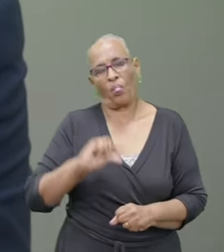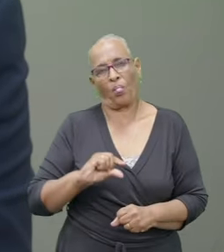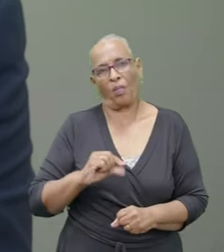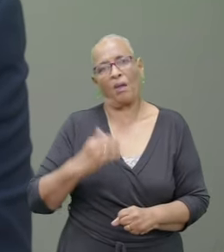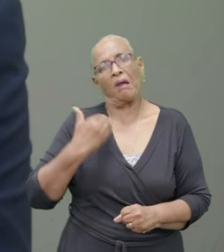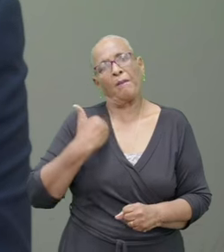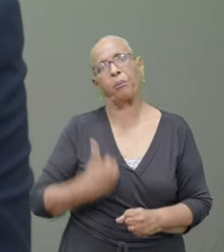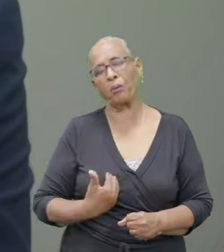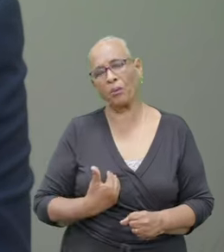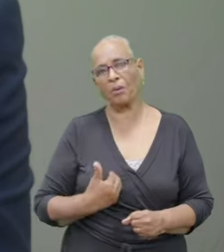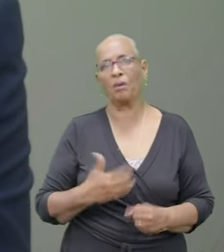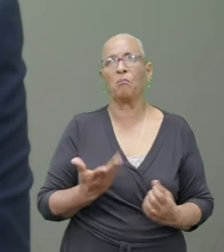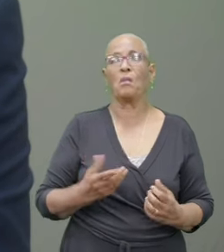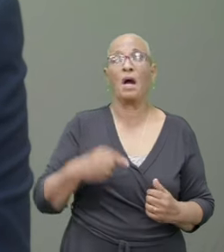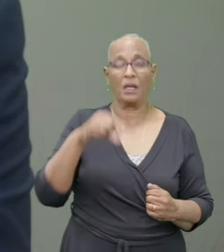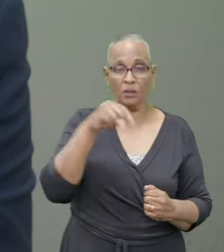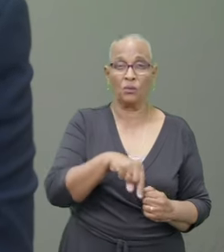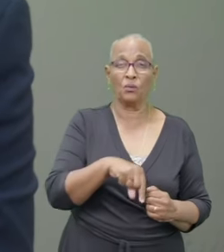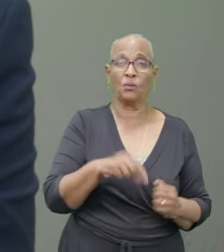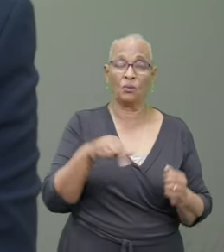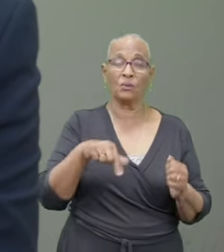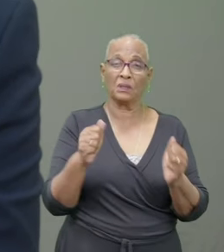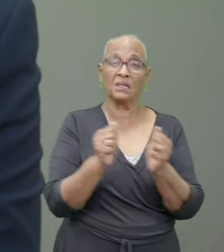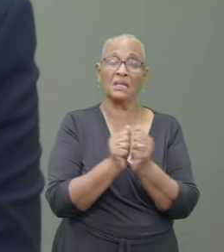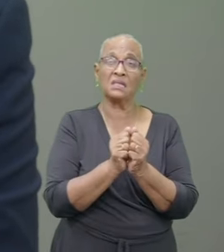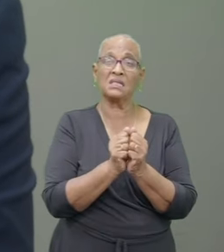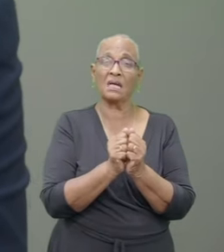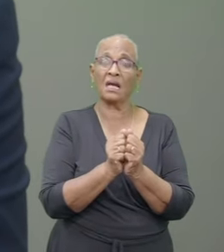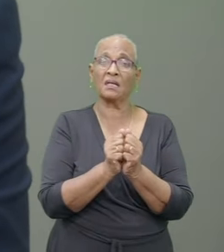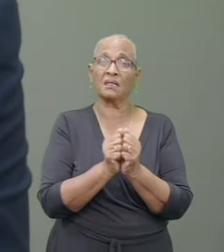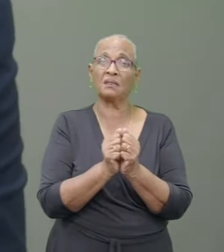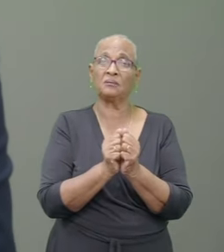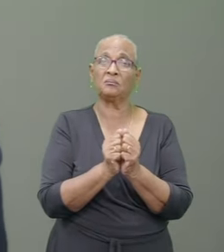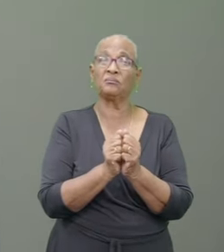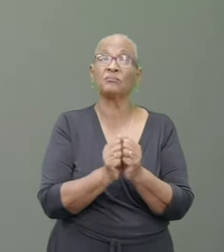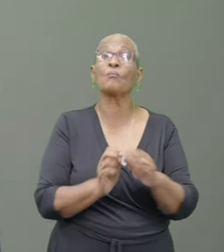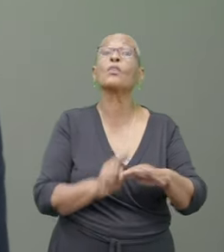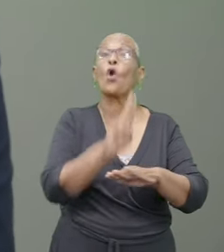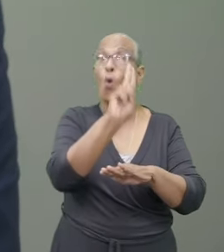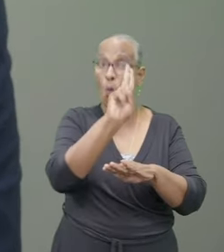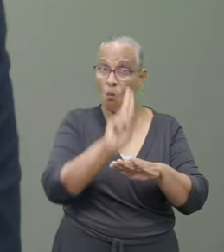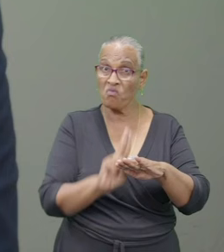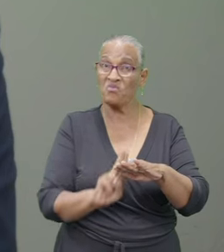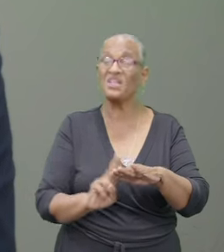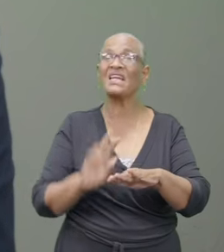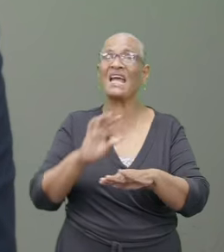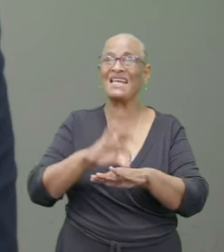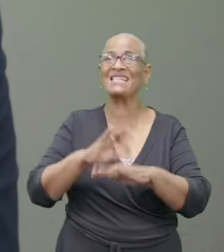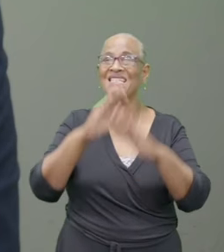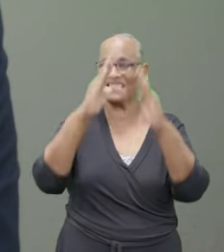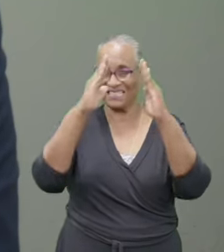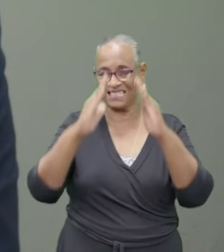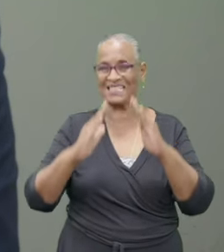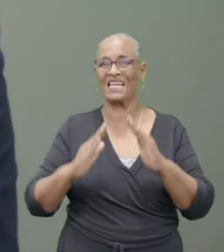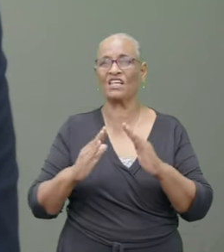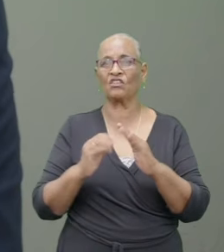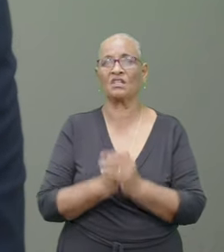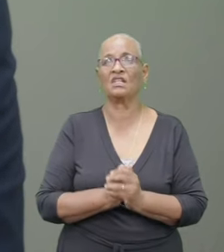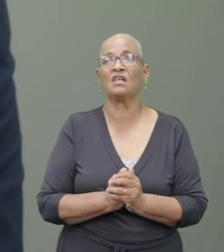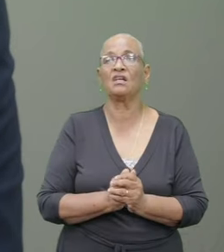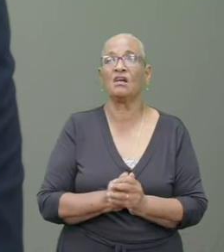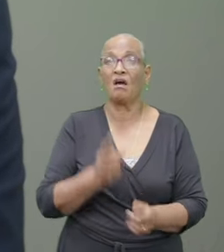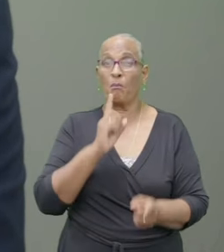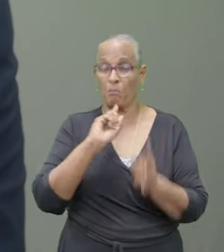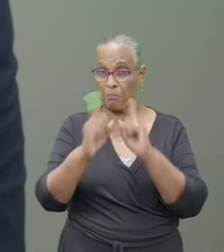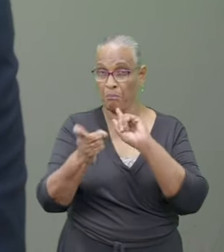nadat dit jaar is afgelopen, dat met name de overheidsziekenhuizen, het ODO, dat is het overlegorgaan